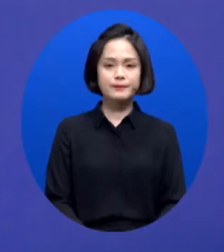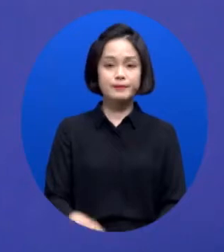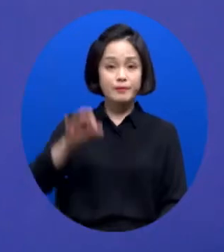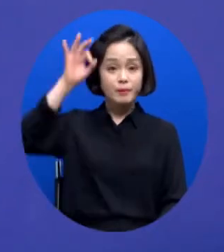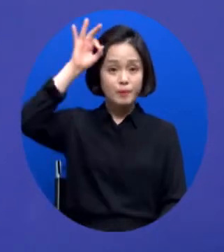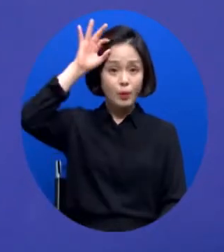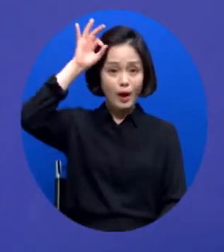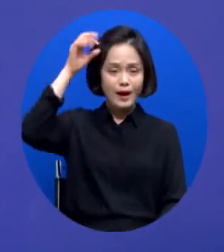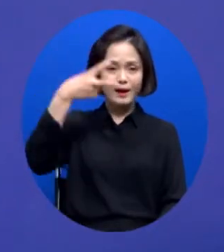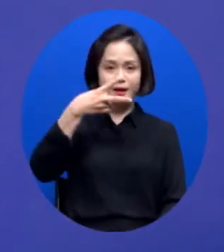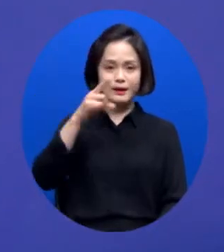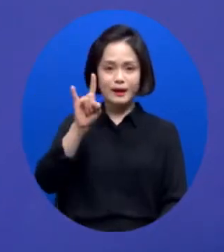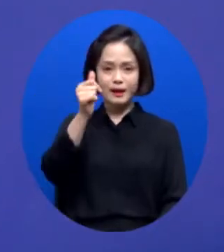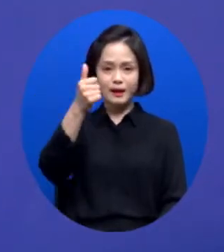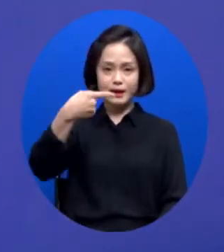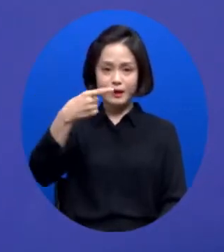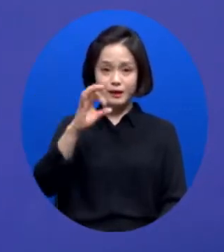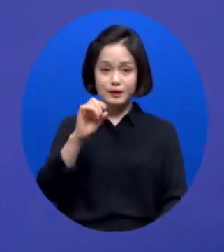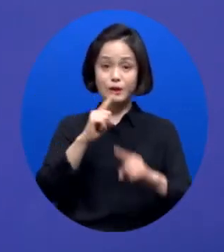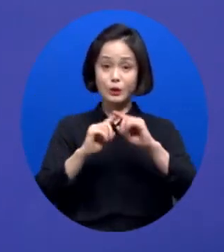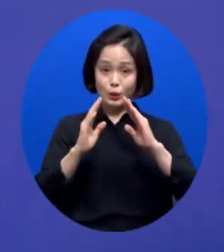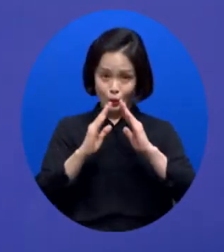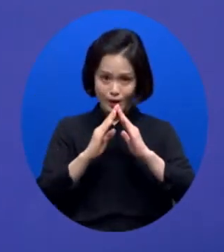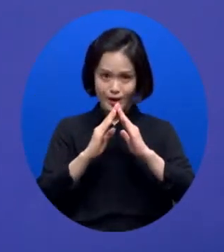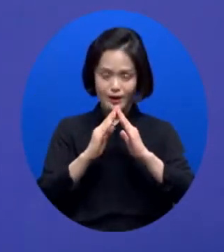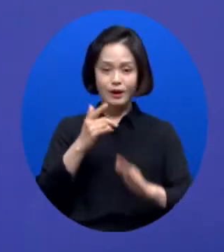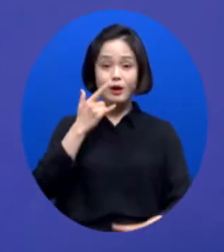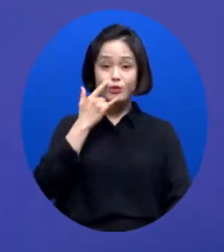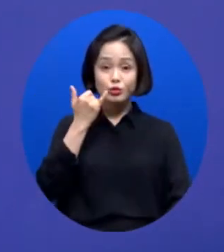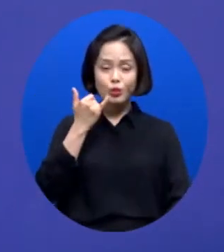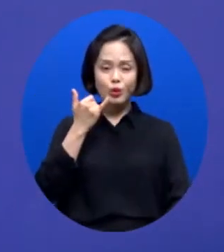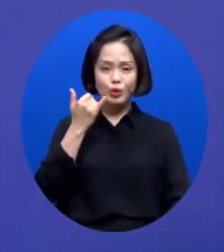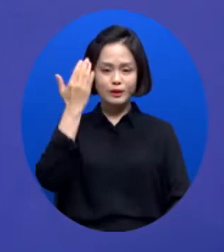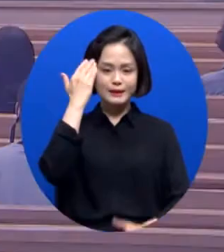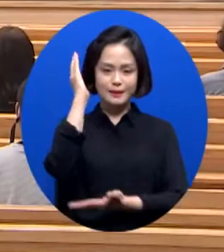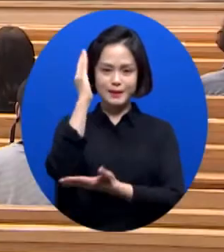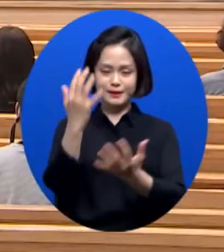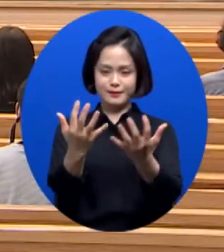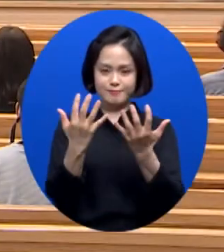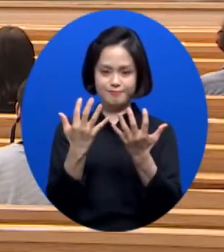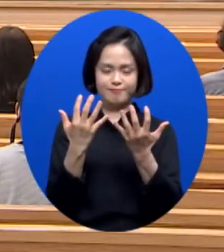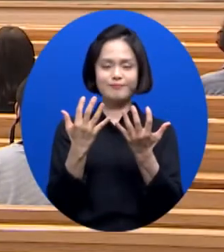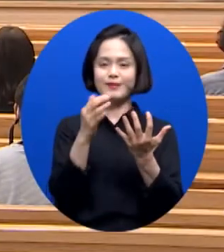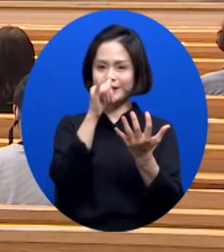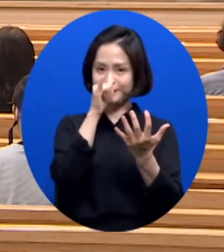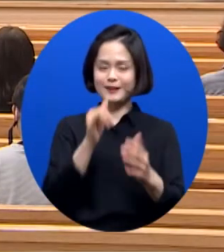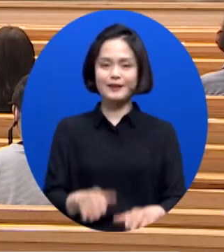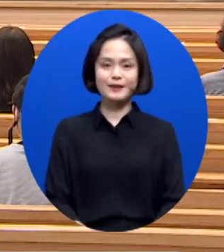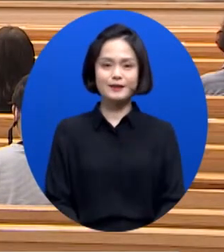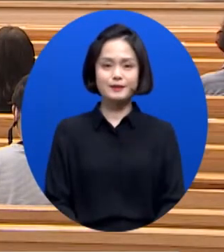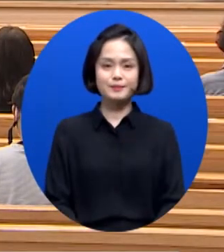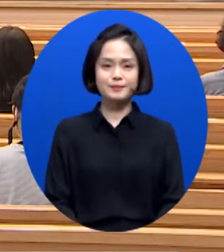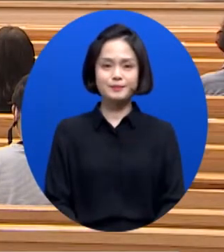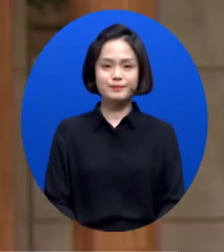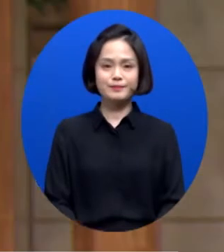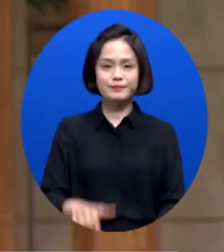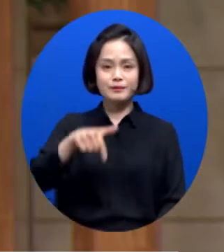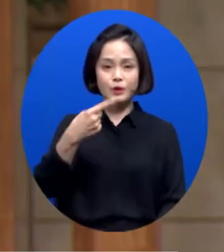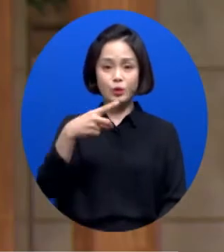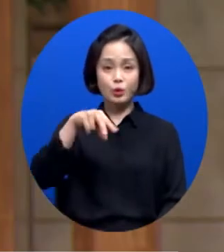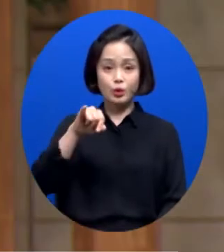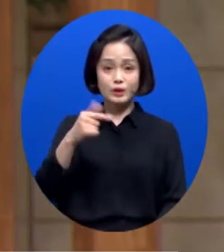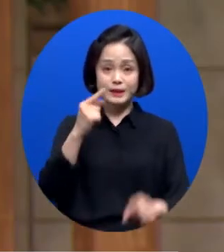포항 대응교회 교육위원회가 주최해 부모 교육 세미나를 마련했습니다. 이번 세미나에서는